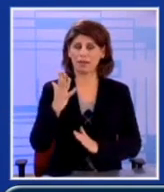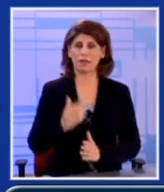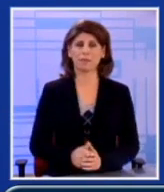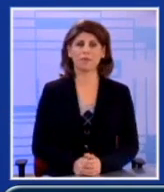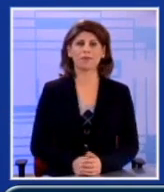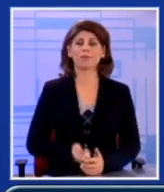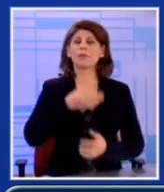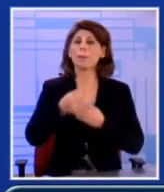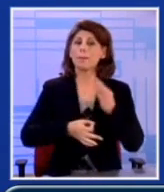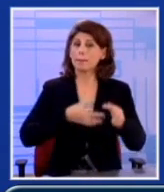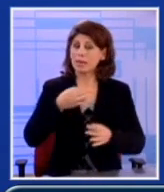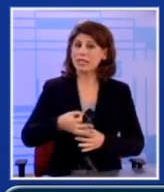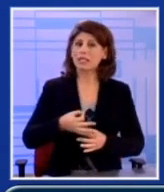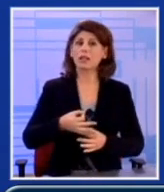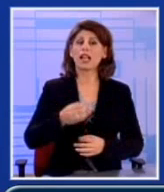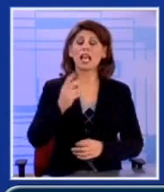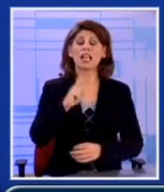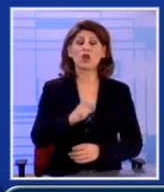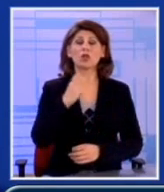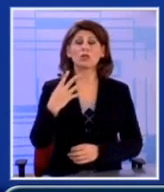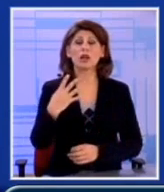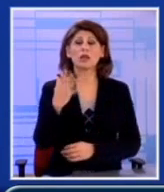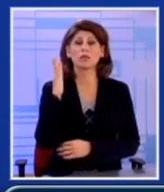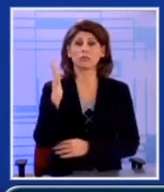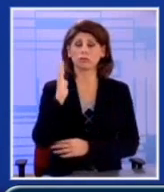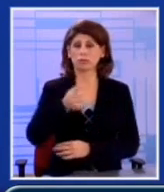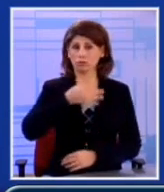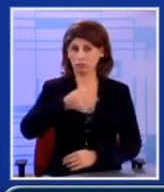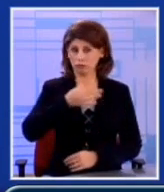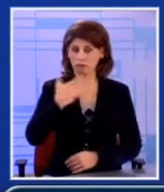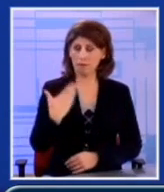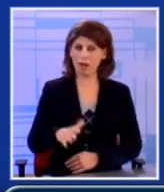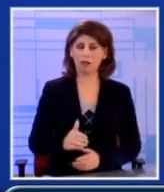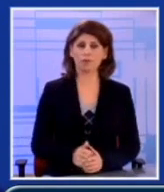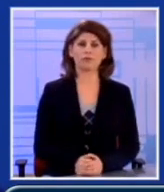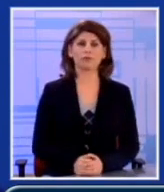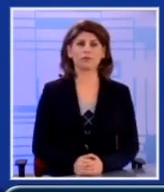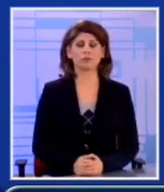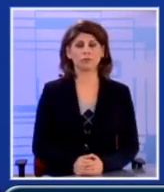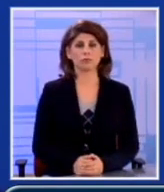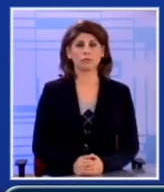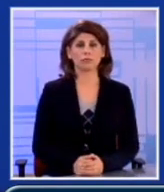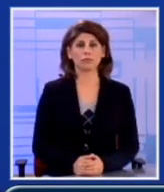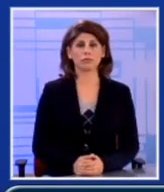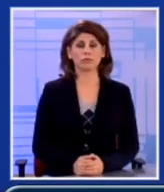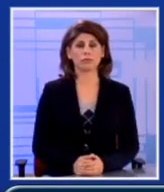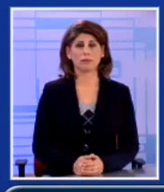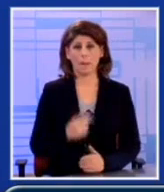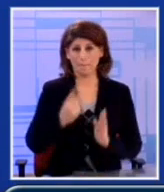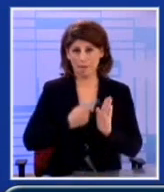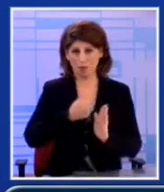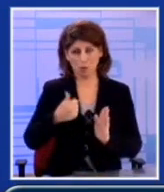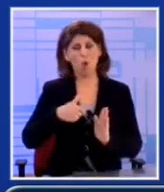μίλησαν 24 ομιλητές, πάρα πολλοί για περισσότερες από μία